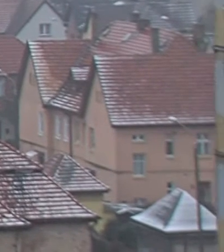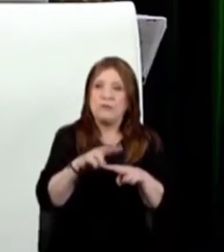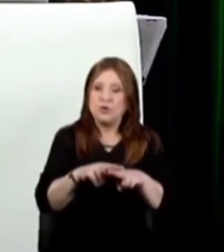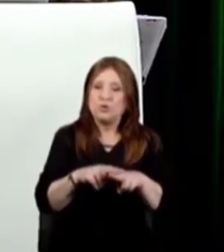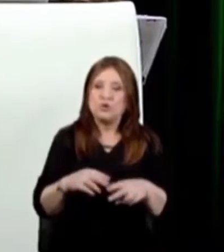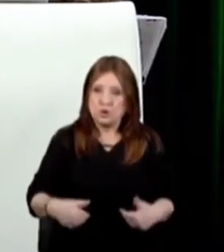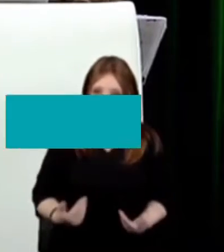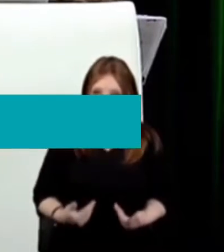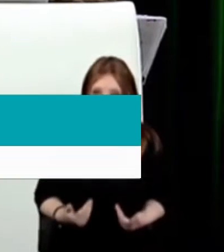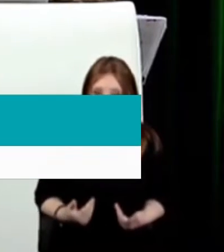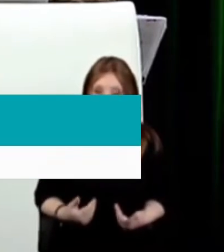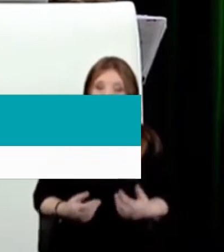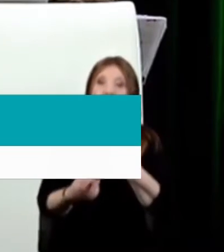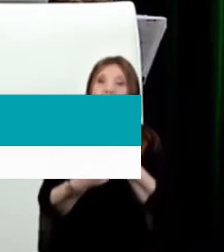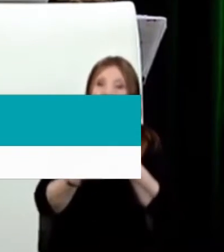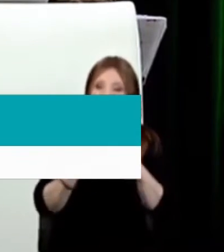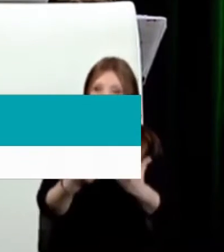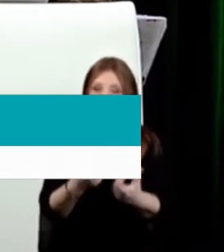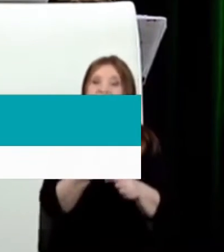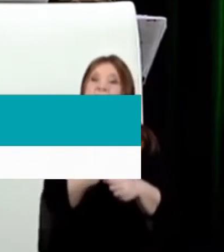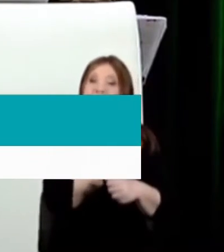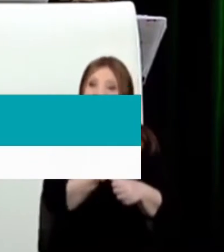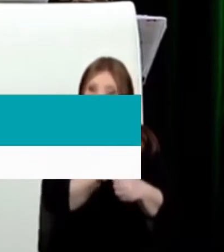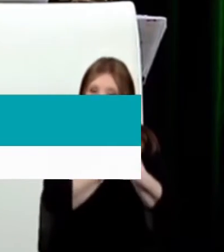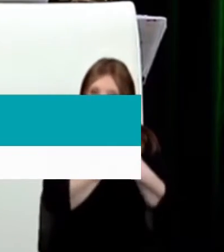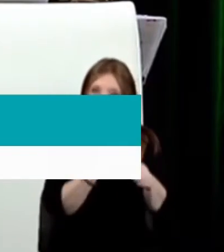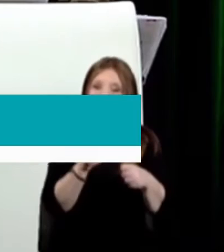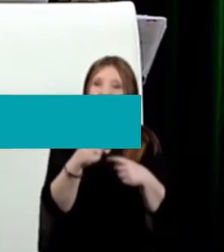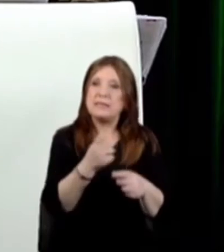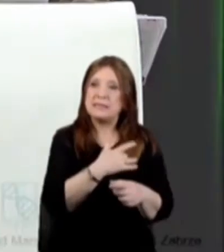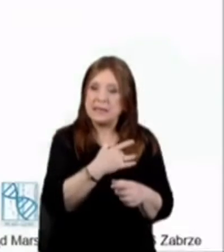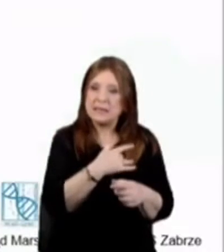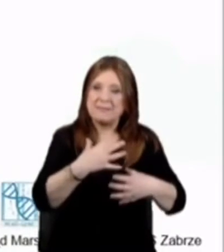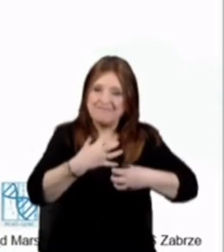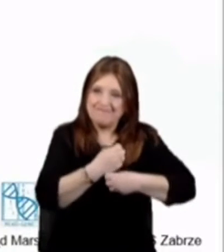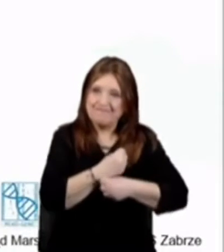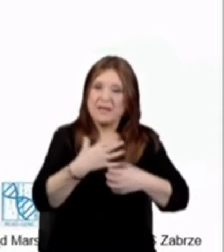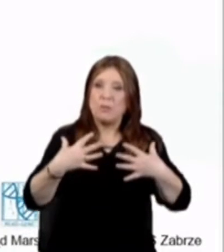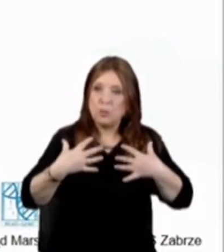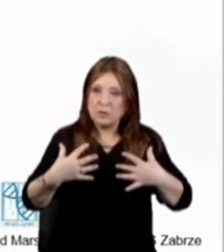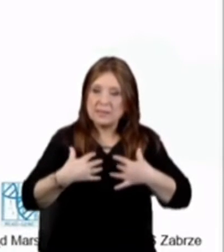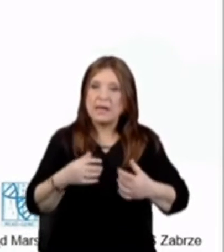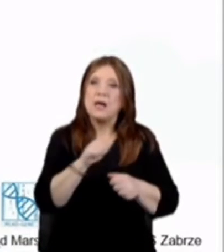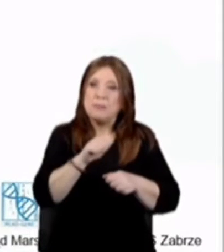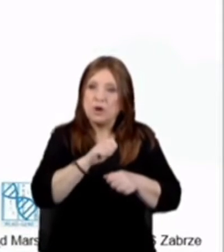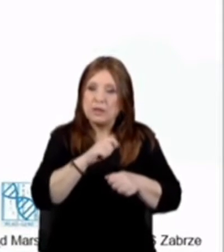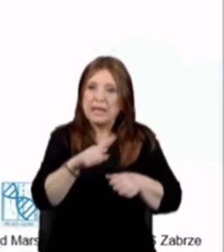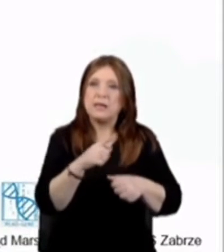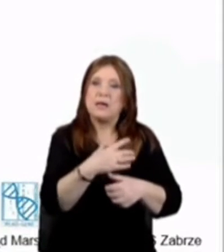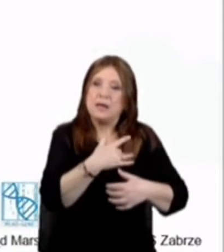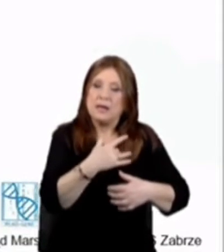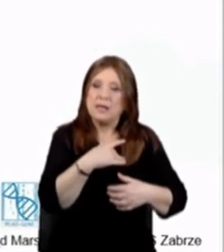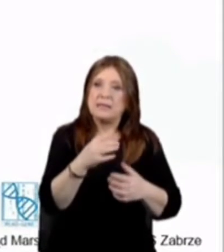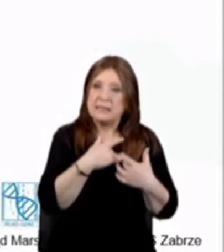chorób. Badamy zawały serca, udary mózgu, zatorowość płucną, migotanie przedsionków, umieralność